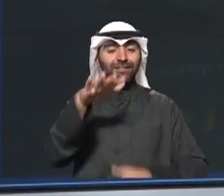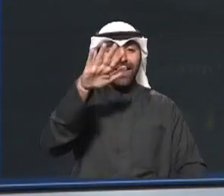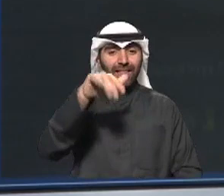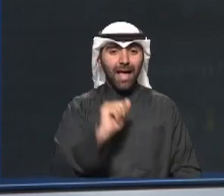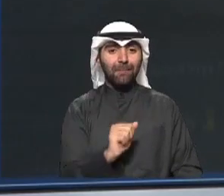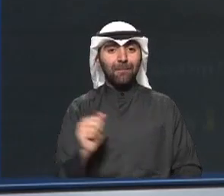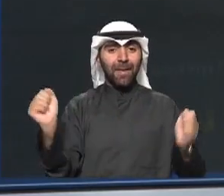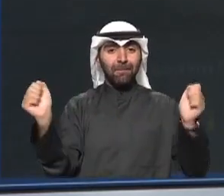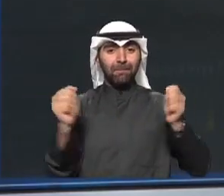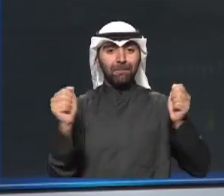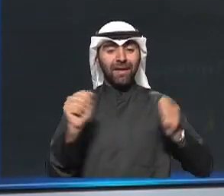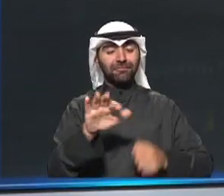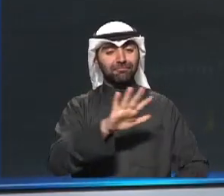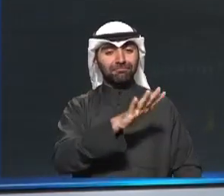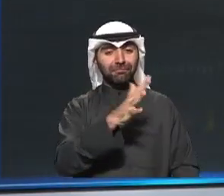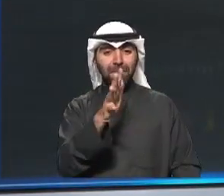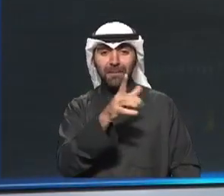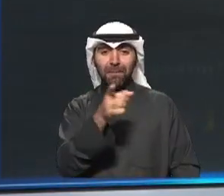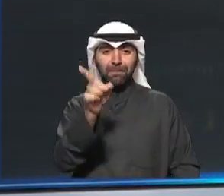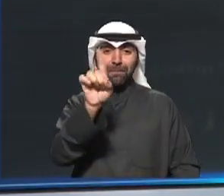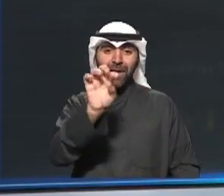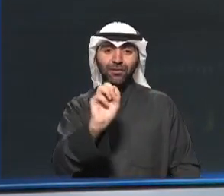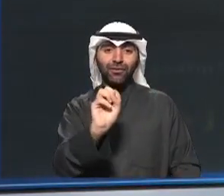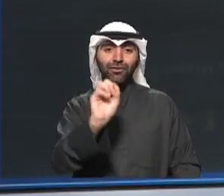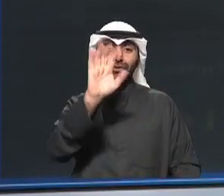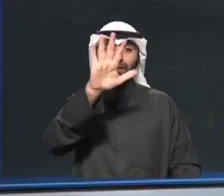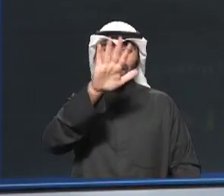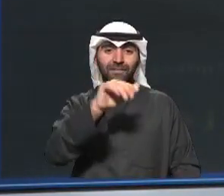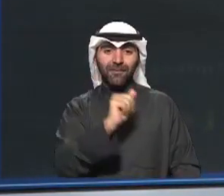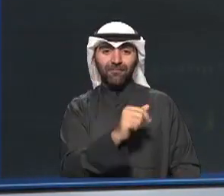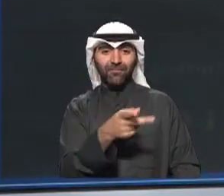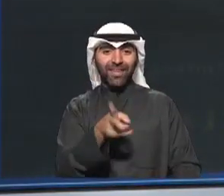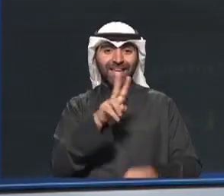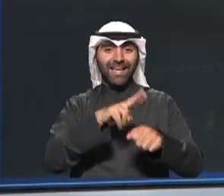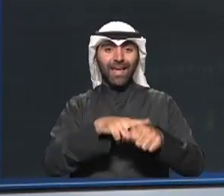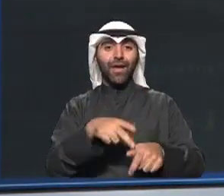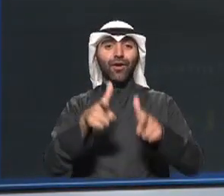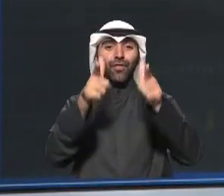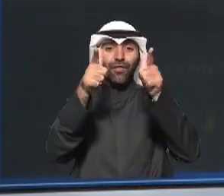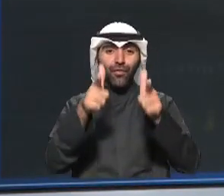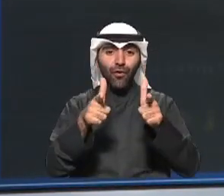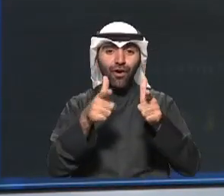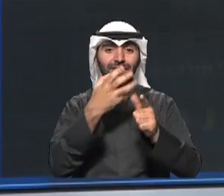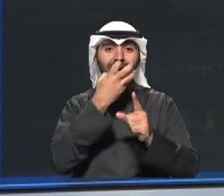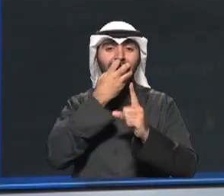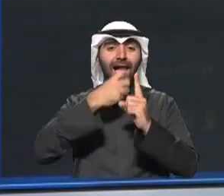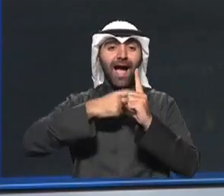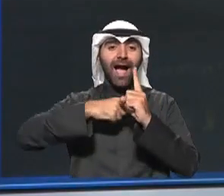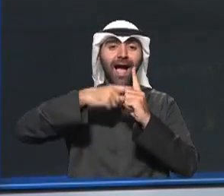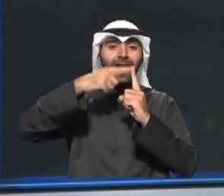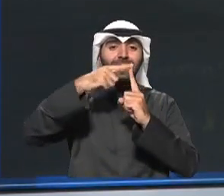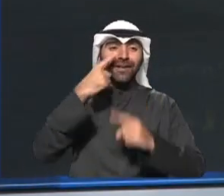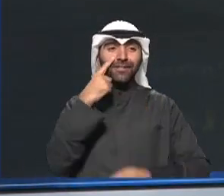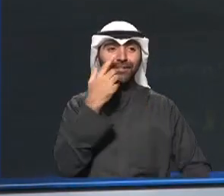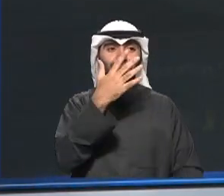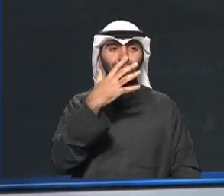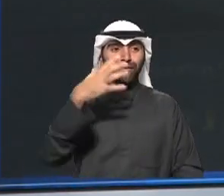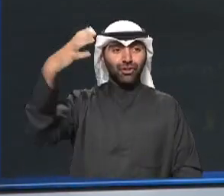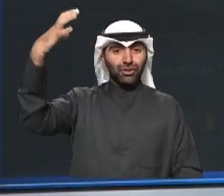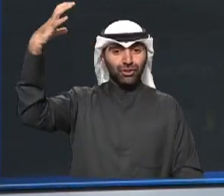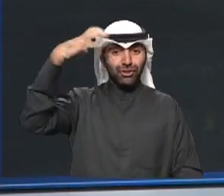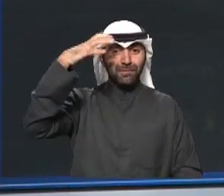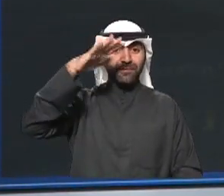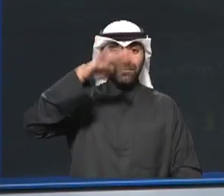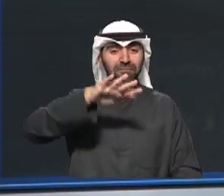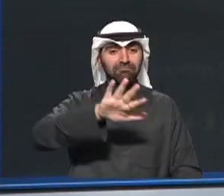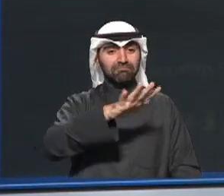ذلك. منتصف يوم الغد أجواء دافية مع استمرار الأجواء المشمسة والسماء الصافية اللي خالية من السحب، درجات الحرارة المتوقعة